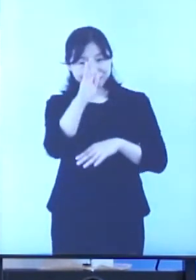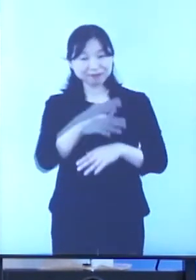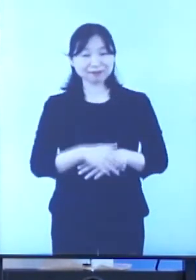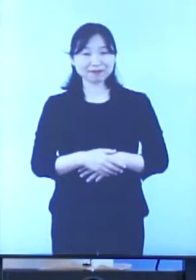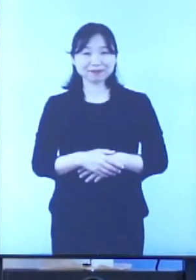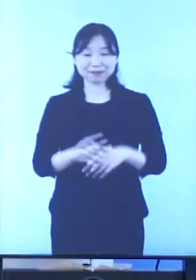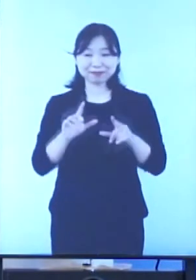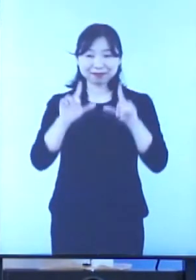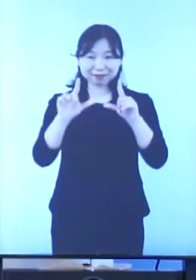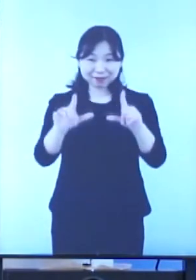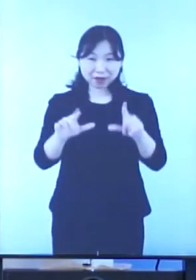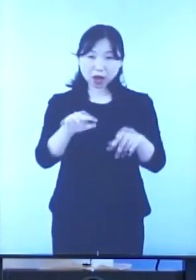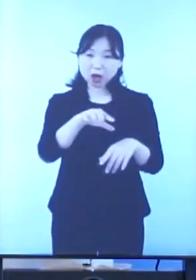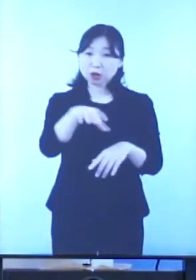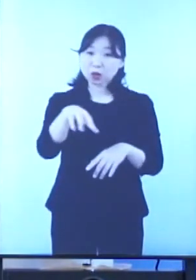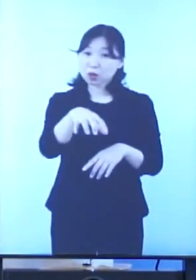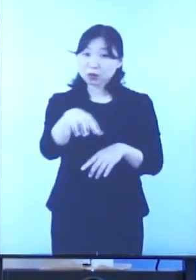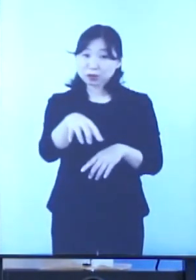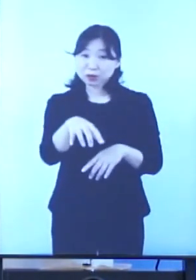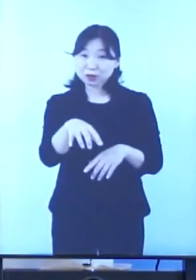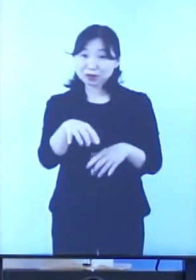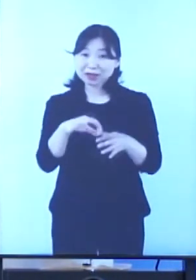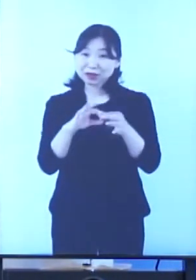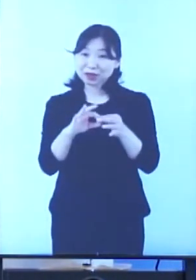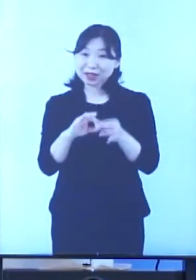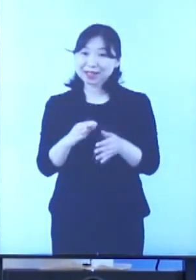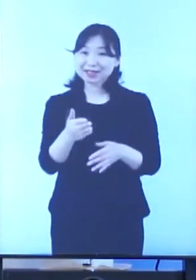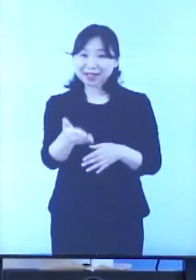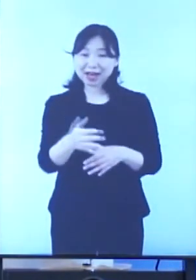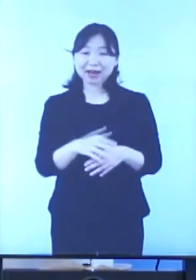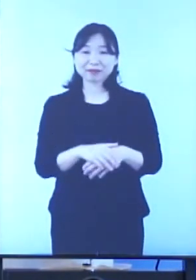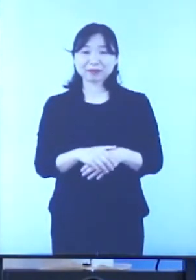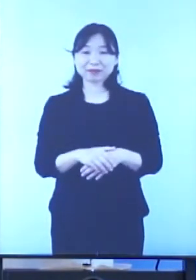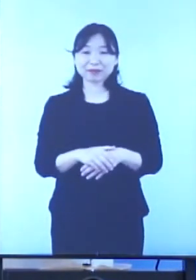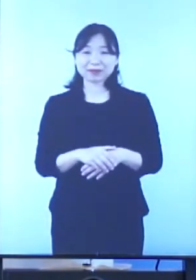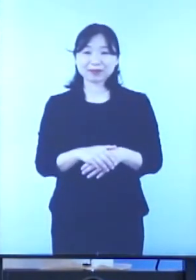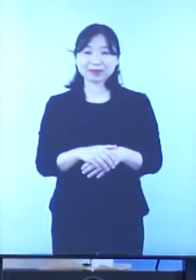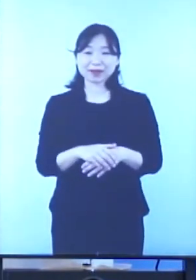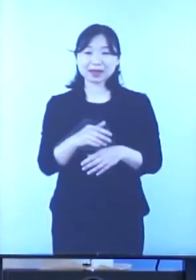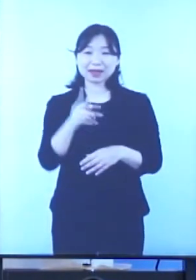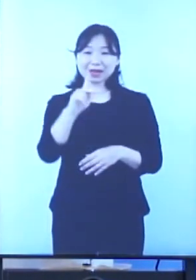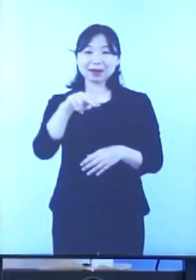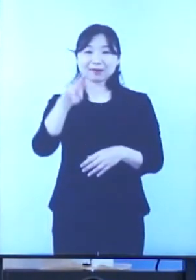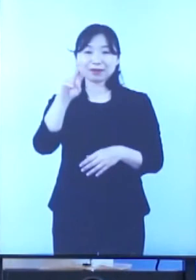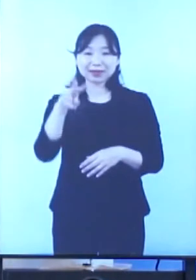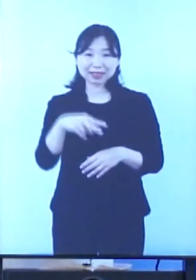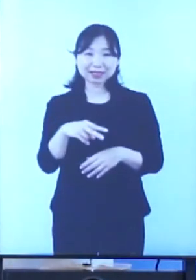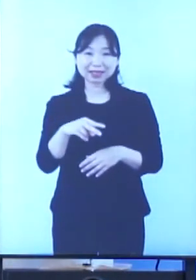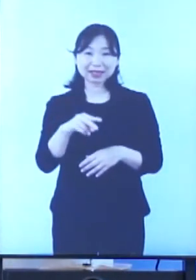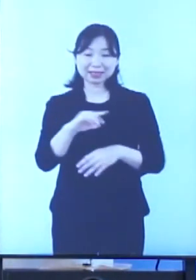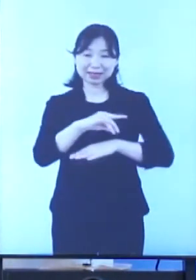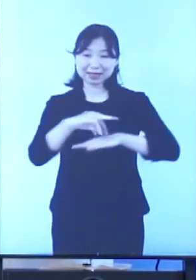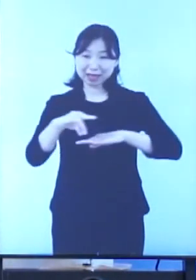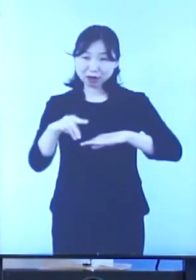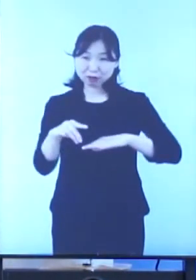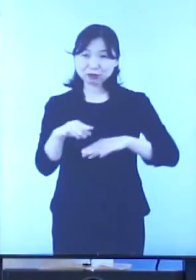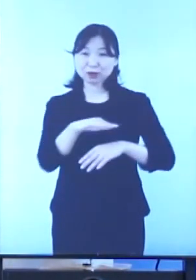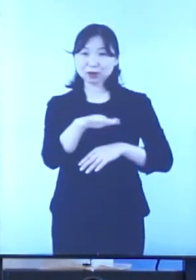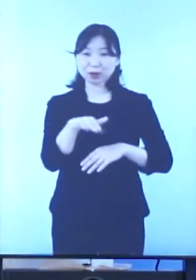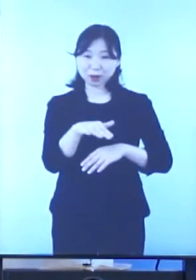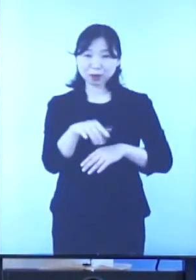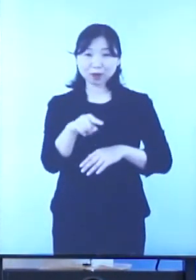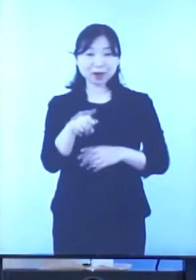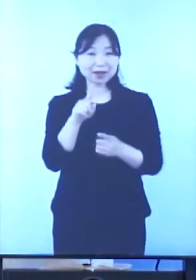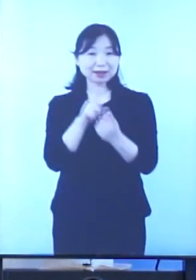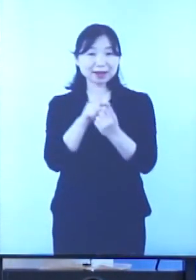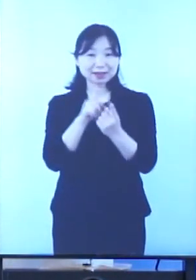分についてになりますか。 栄養塩類の管理計画を、知事が定めることができるという、はい、これに対してです